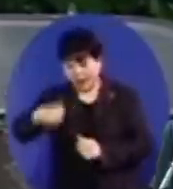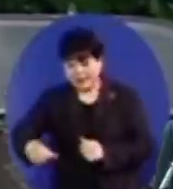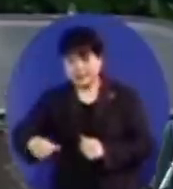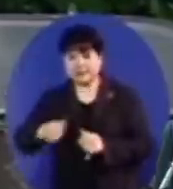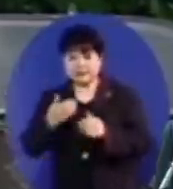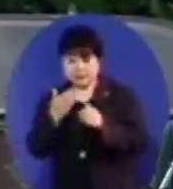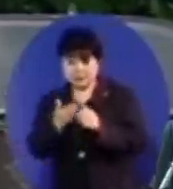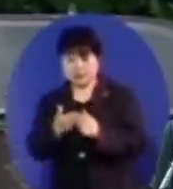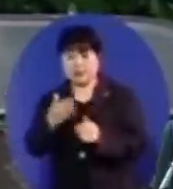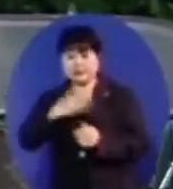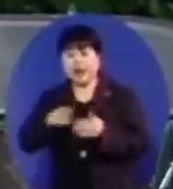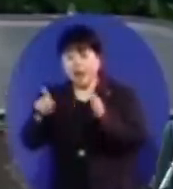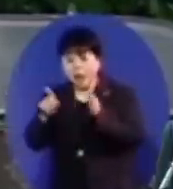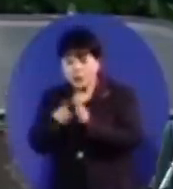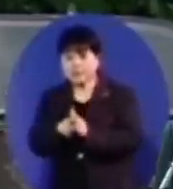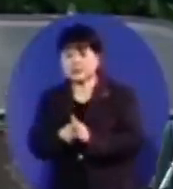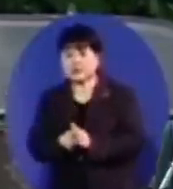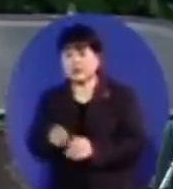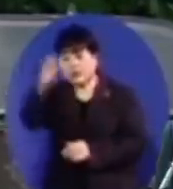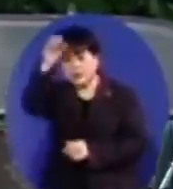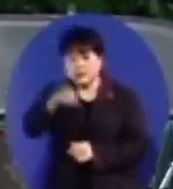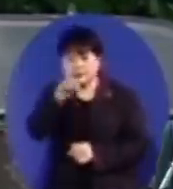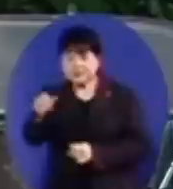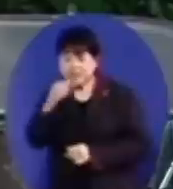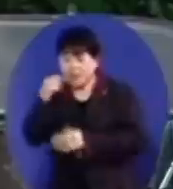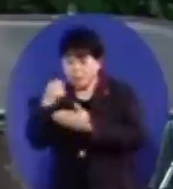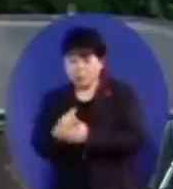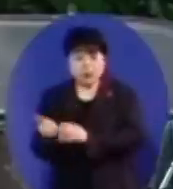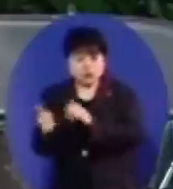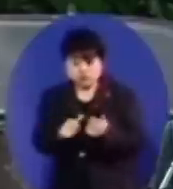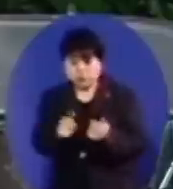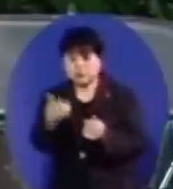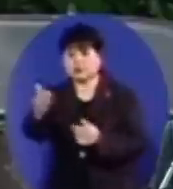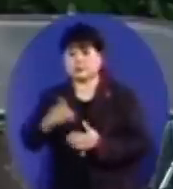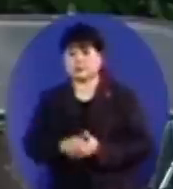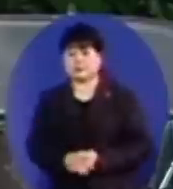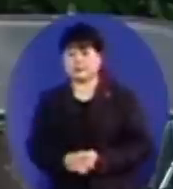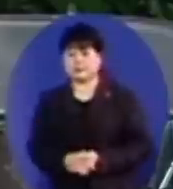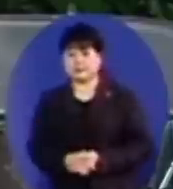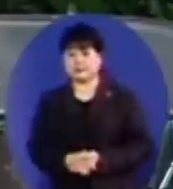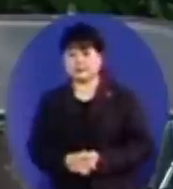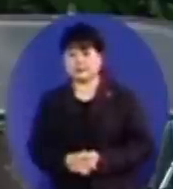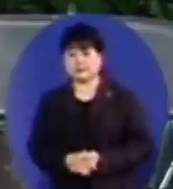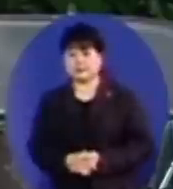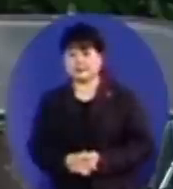아들이 날 위해서 십자가에 못 박혀 죽어주셨다.